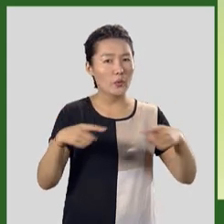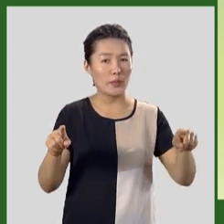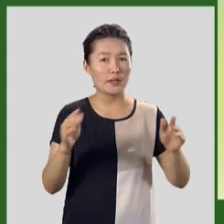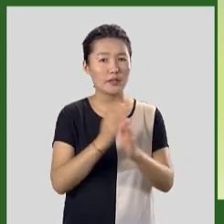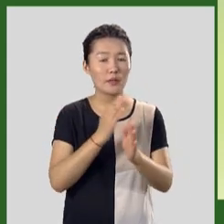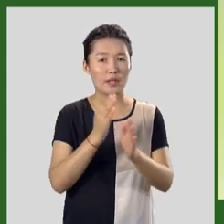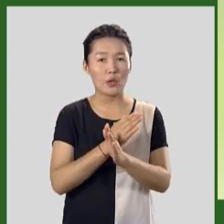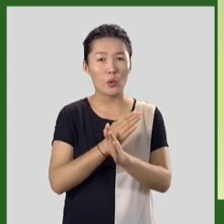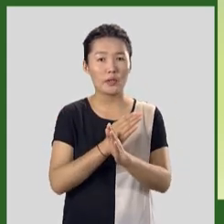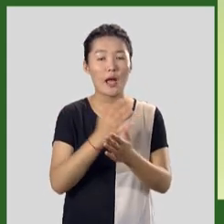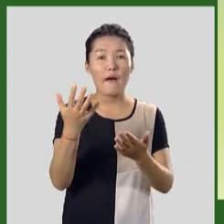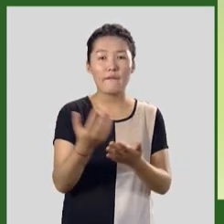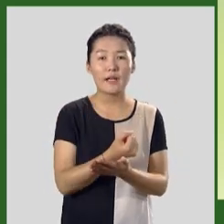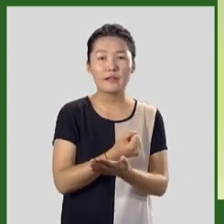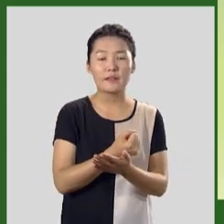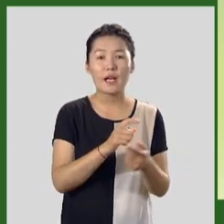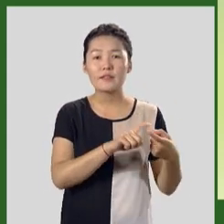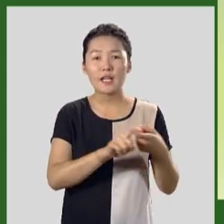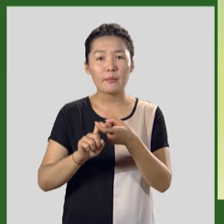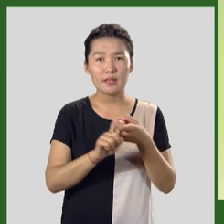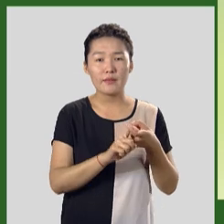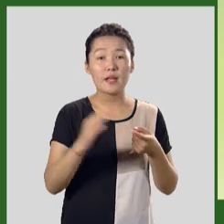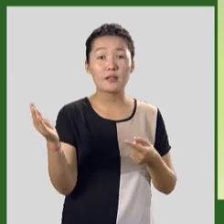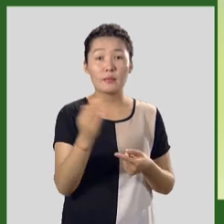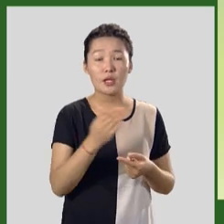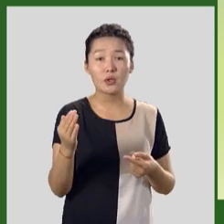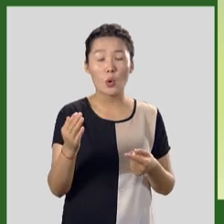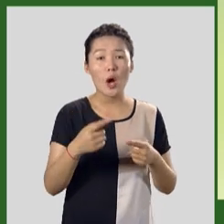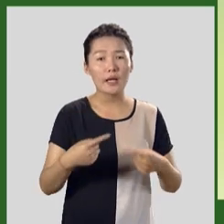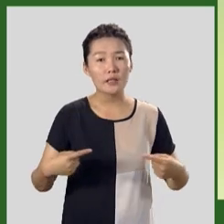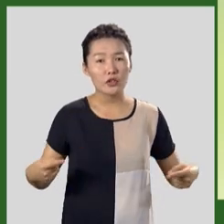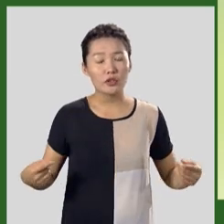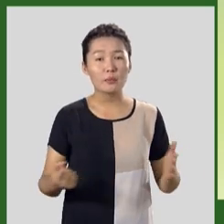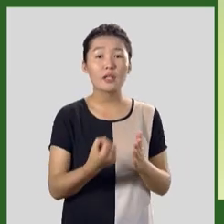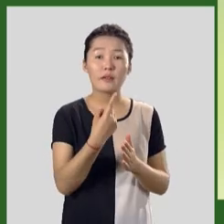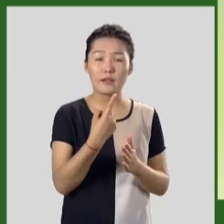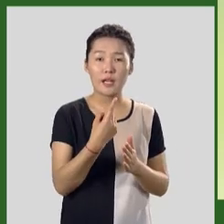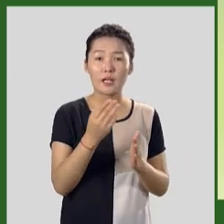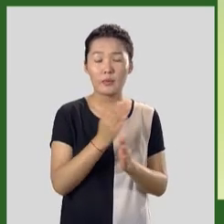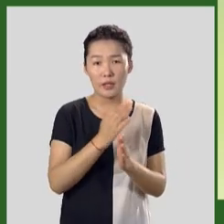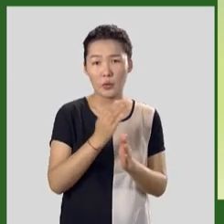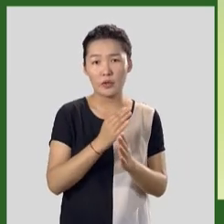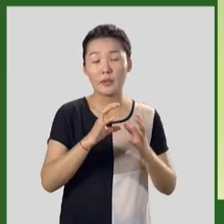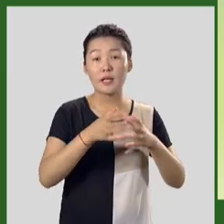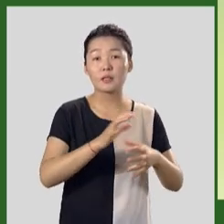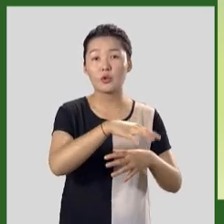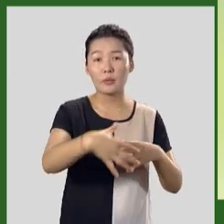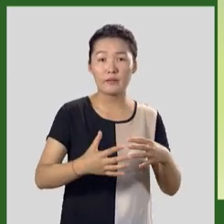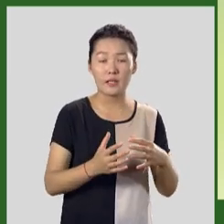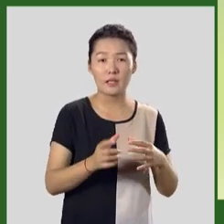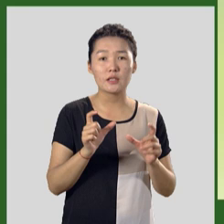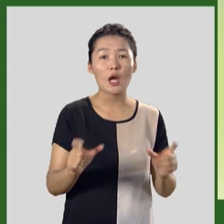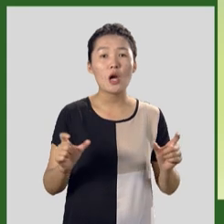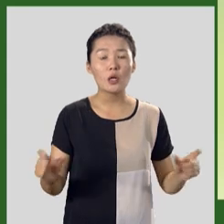выявить взаимосвязи между различными природными явлениями на земной поверхности. Люди живут и работают